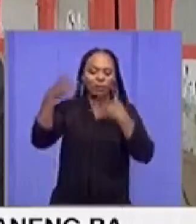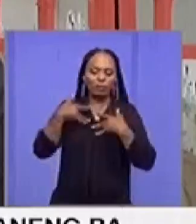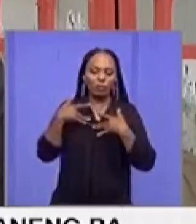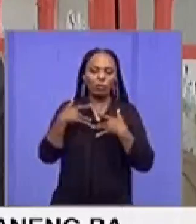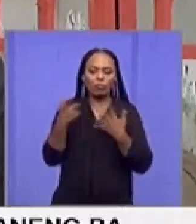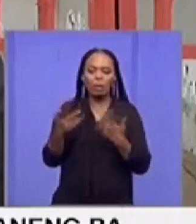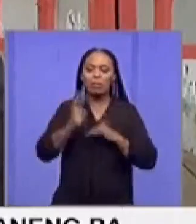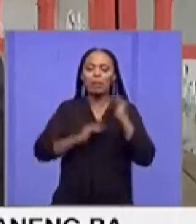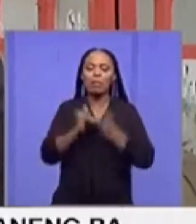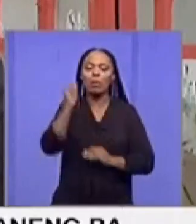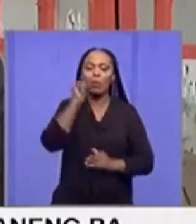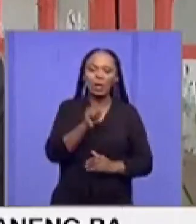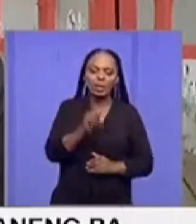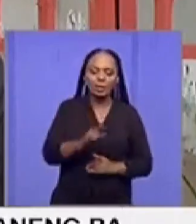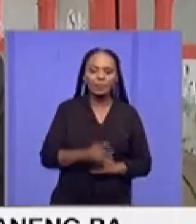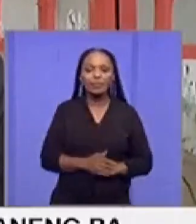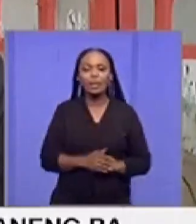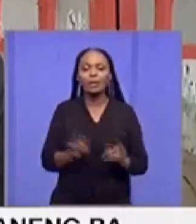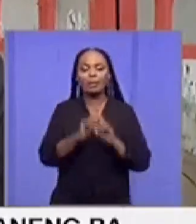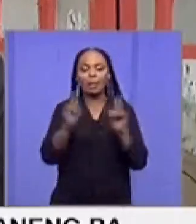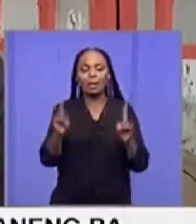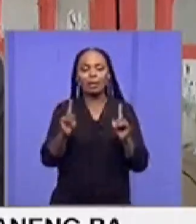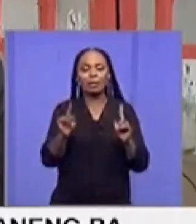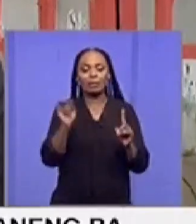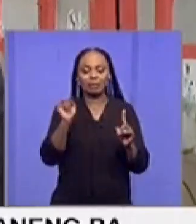tlo aganeng re ba fe